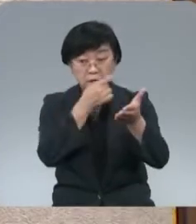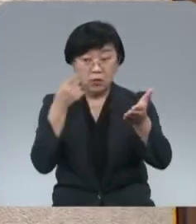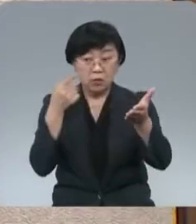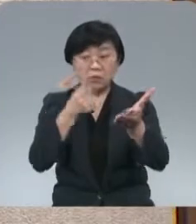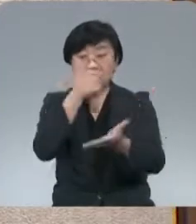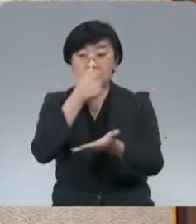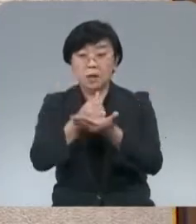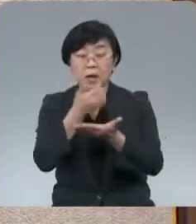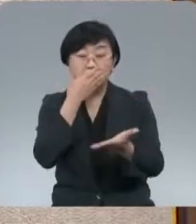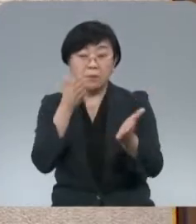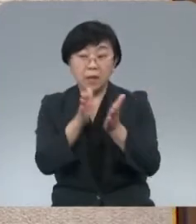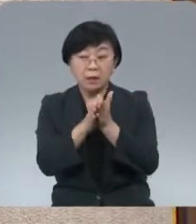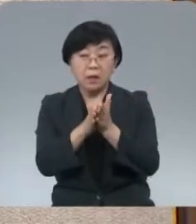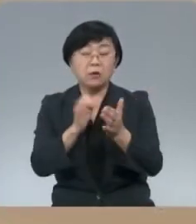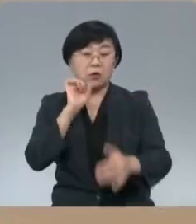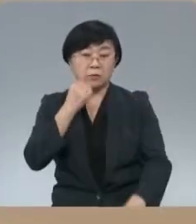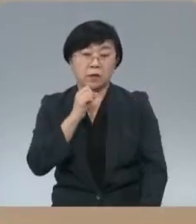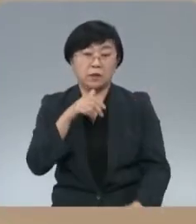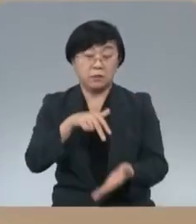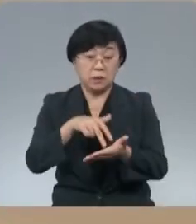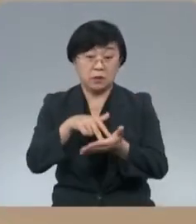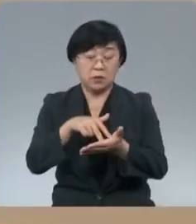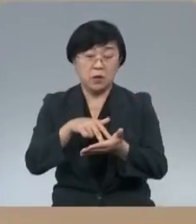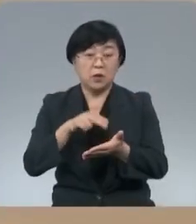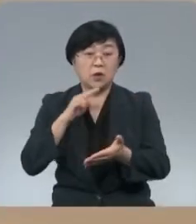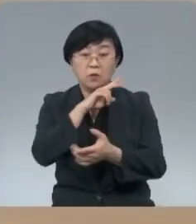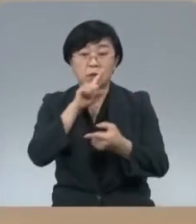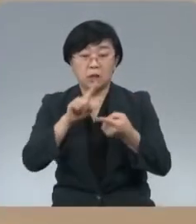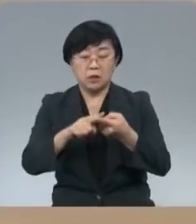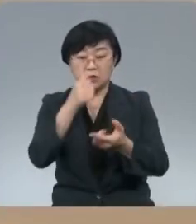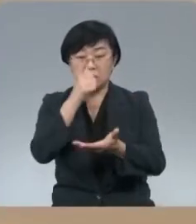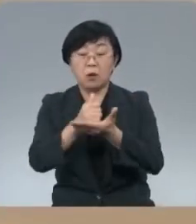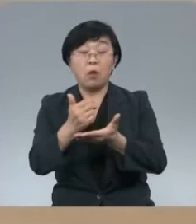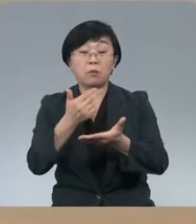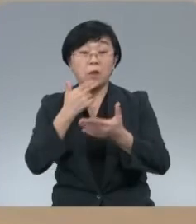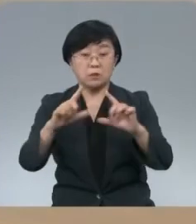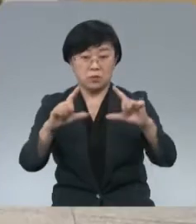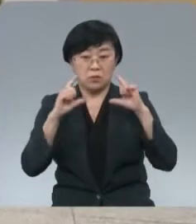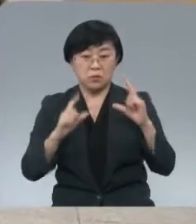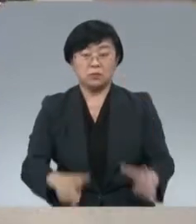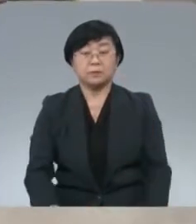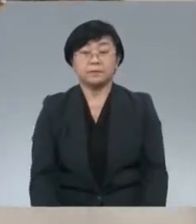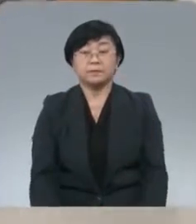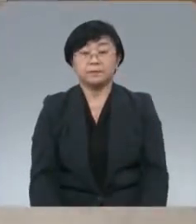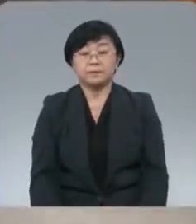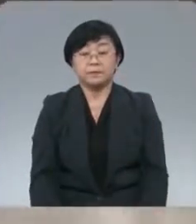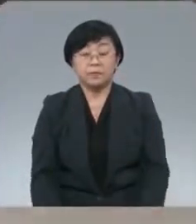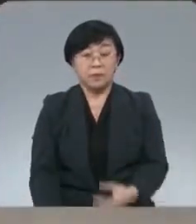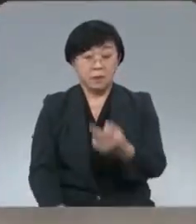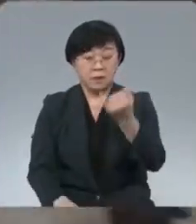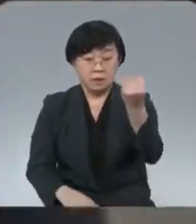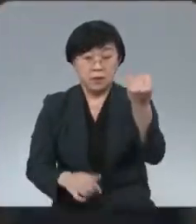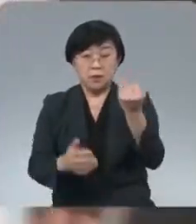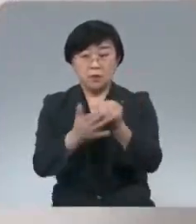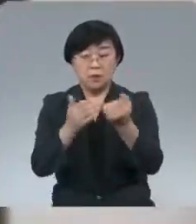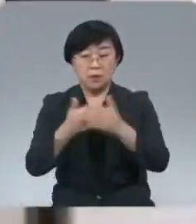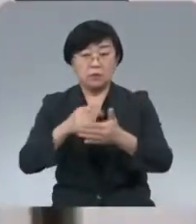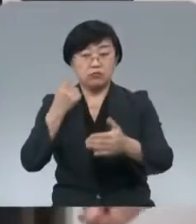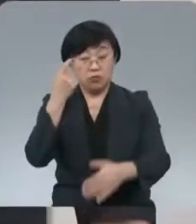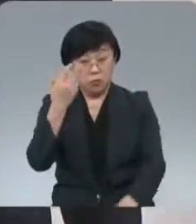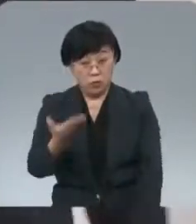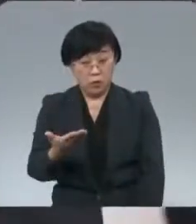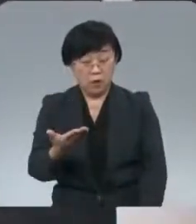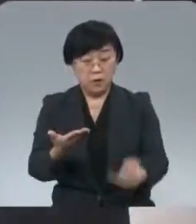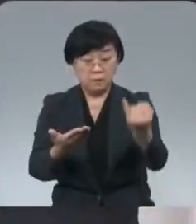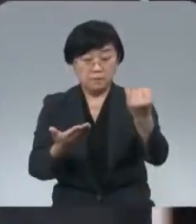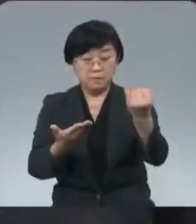범행을 공모했다고 보기 어렵다며 혐의 모두에 대해 무죄를 선고했습니다. 최 씨는 선고 뒤 심경을 묻는